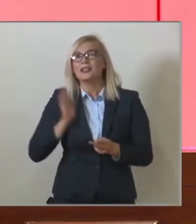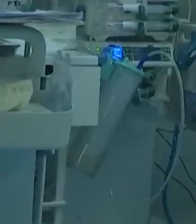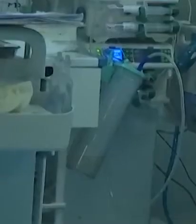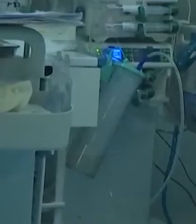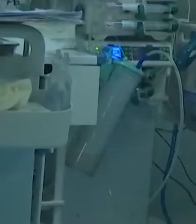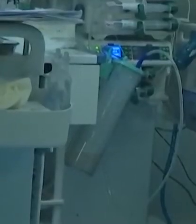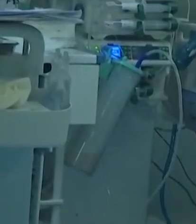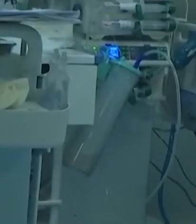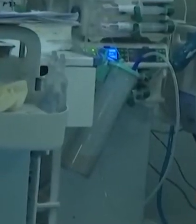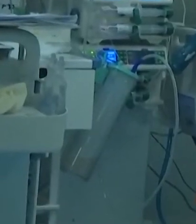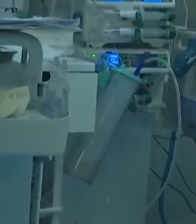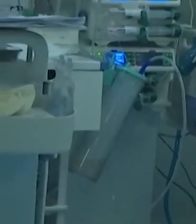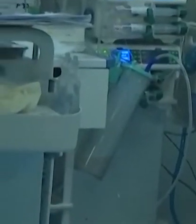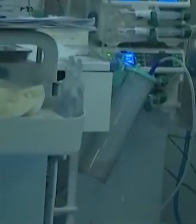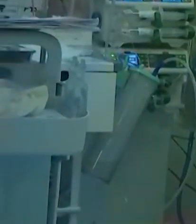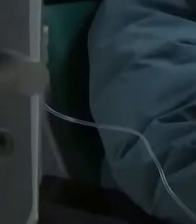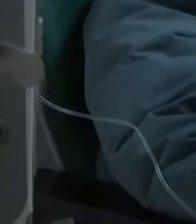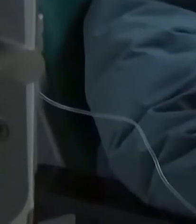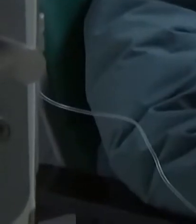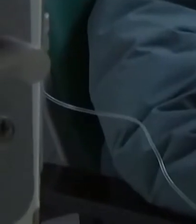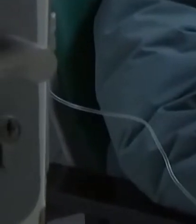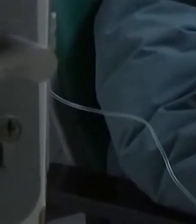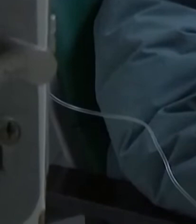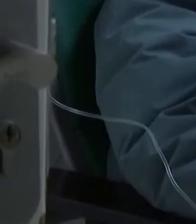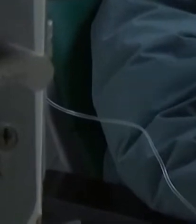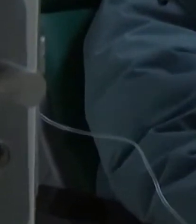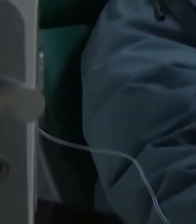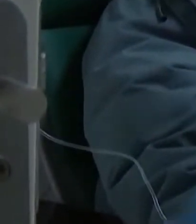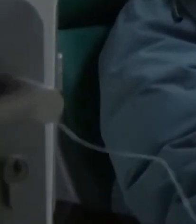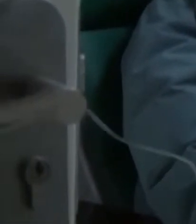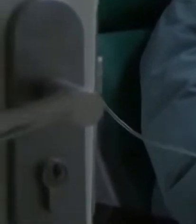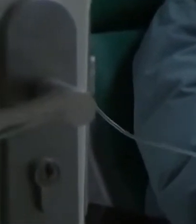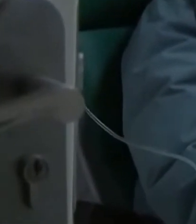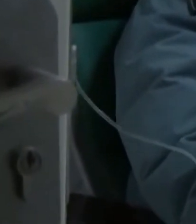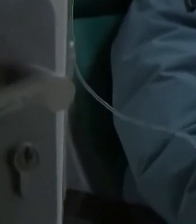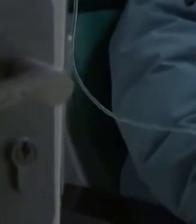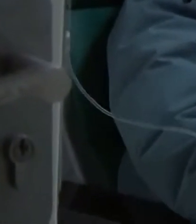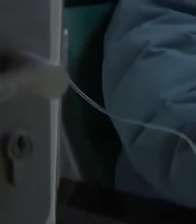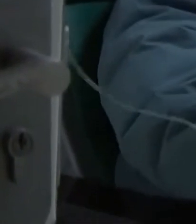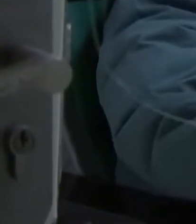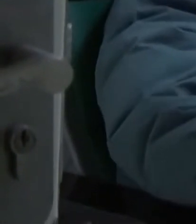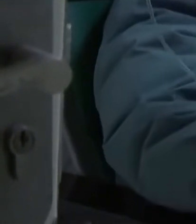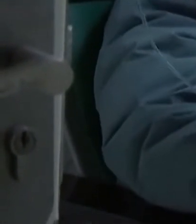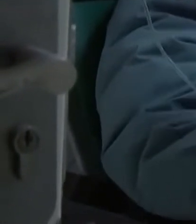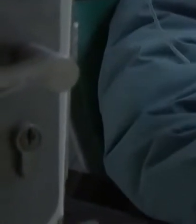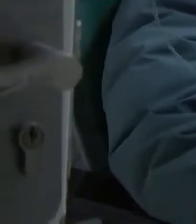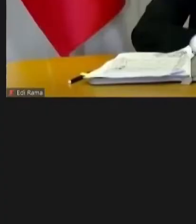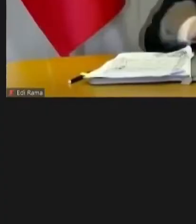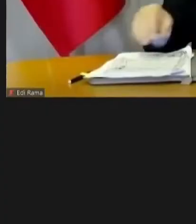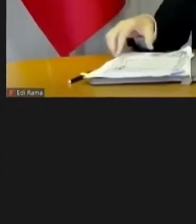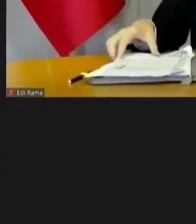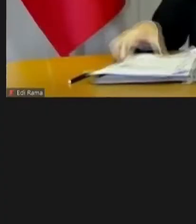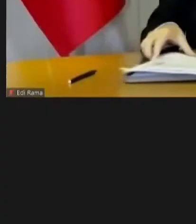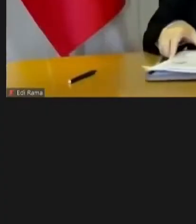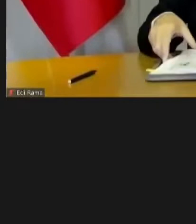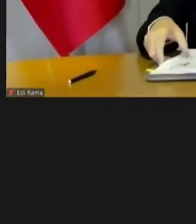tonë. Presidenti i Serbisë Aleksandar Vučić premtoi se nëse ka nevojë, spitalet e Serbisë do të pranojnë qytetarë të Maqedonisë së Veriut dhe